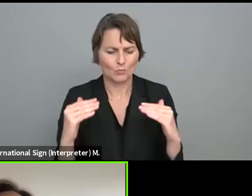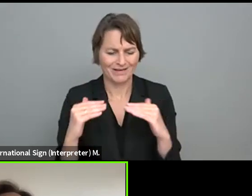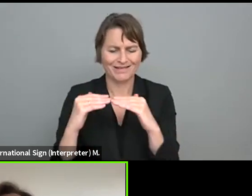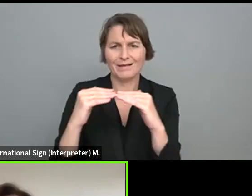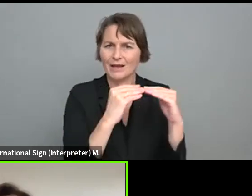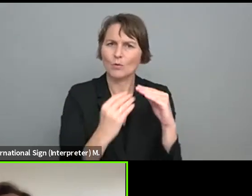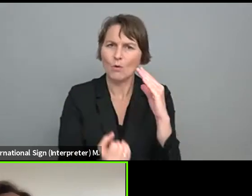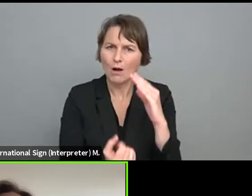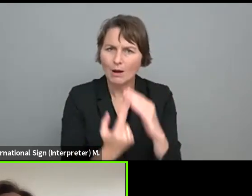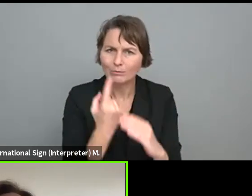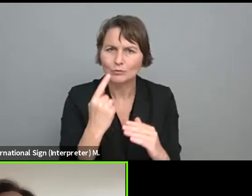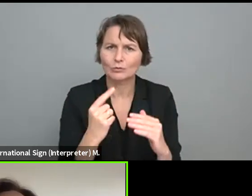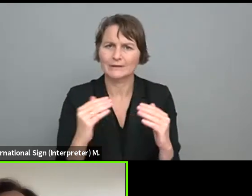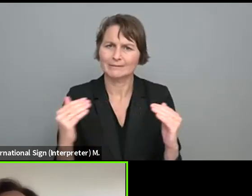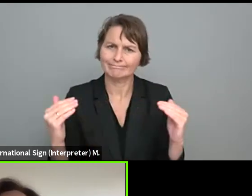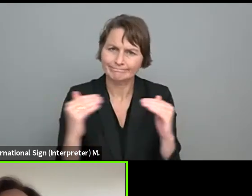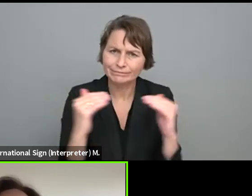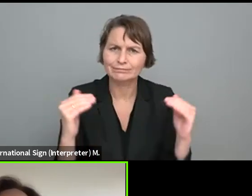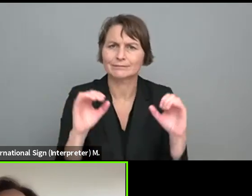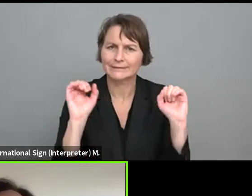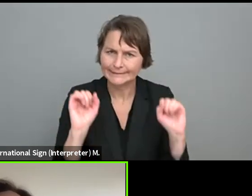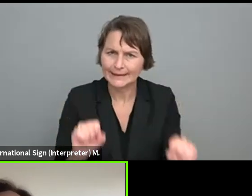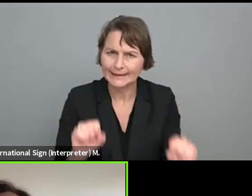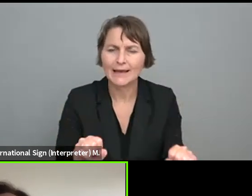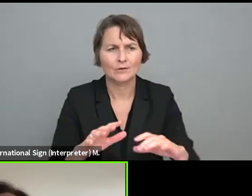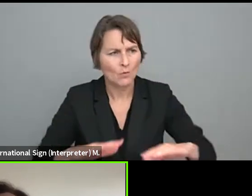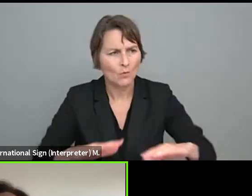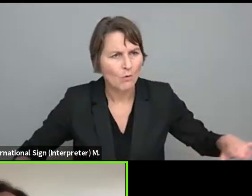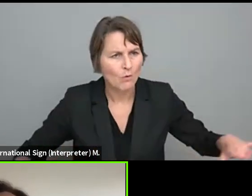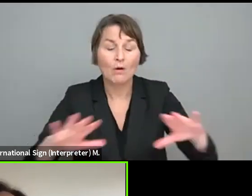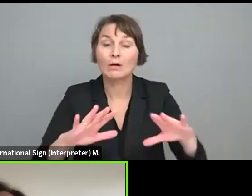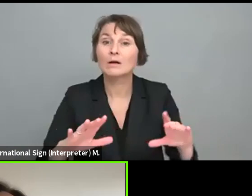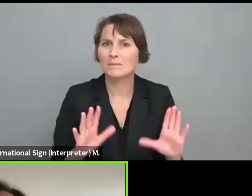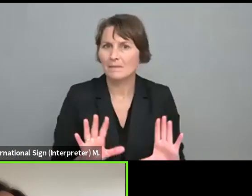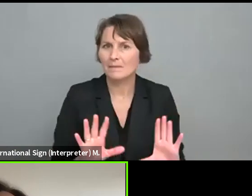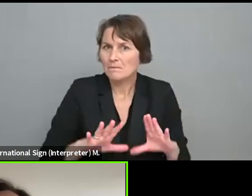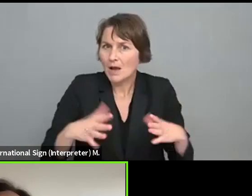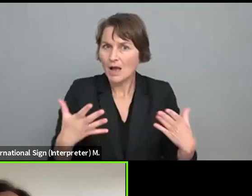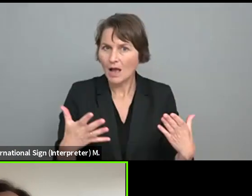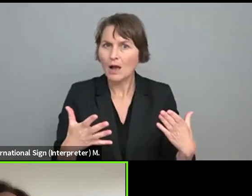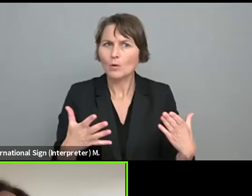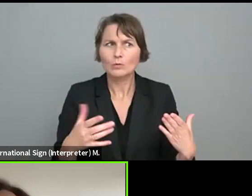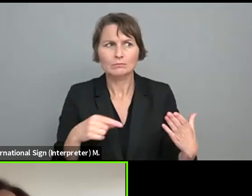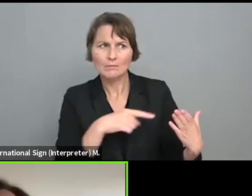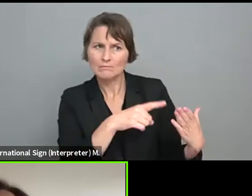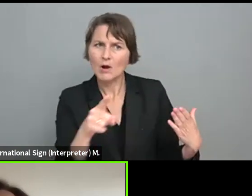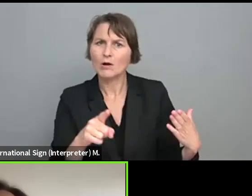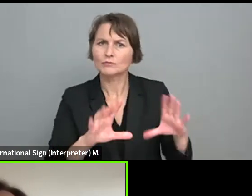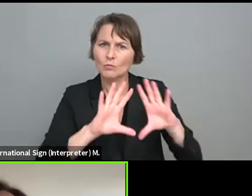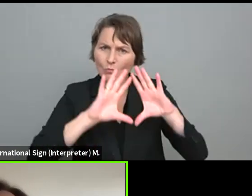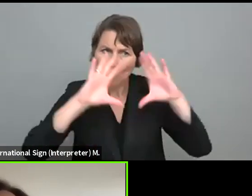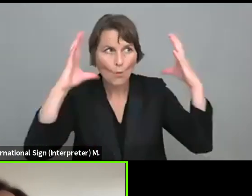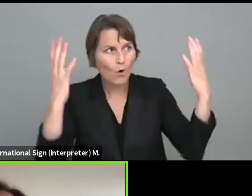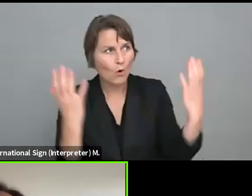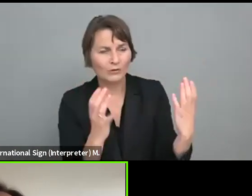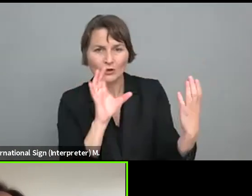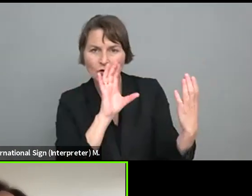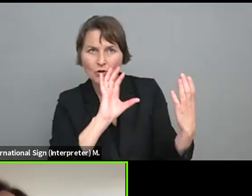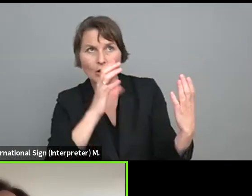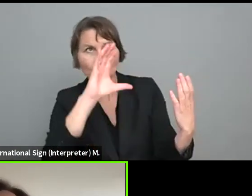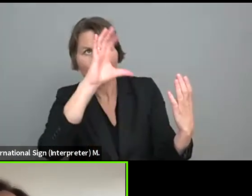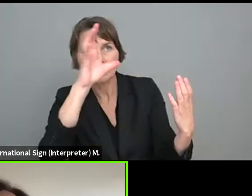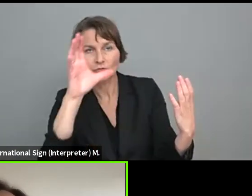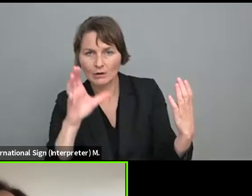réelle volonté pour un dialogue social productif et l'intégration de toutes les parties prenantes nationales